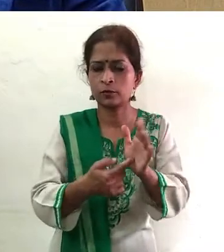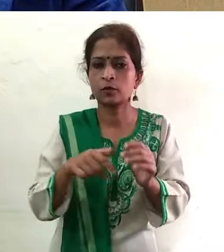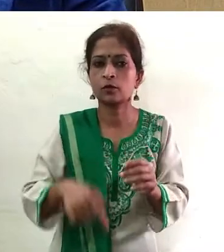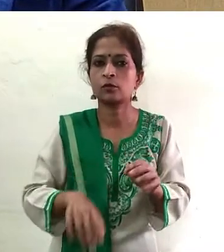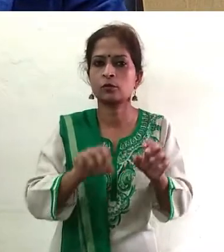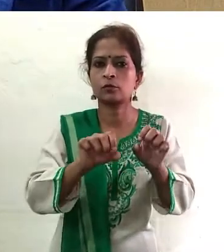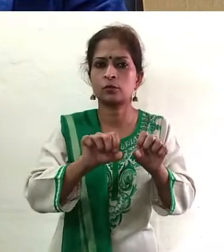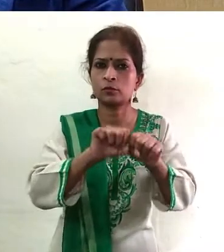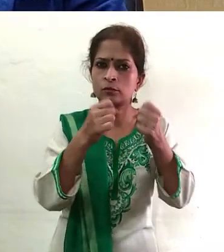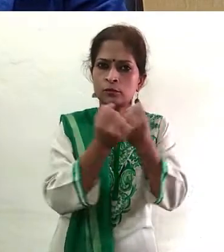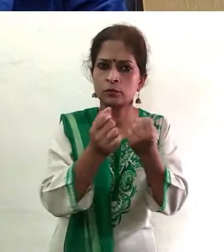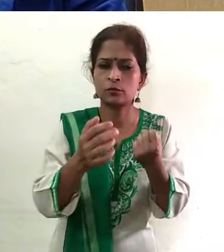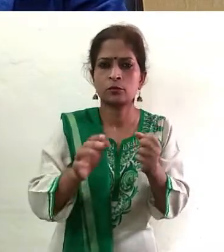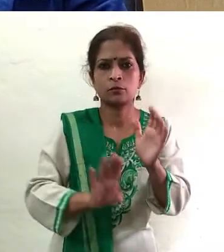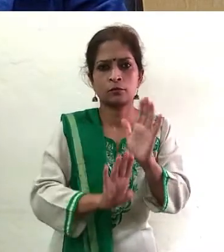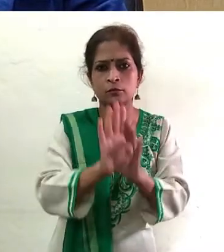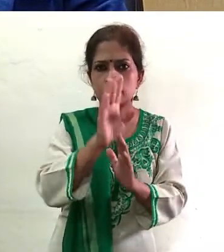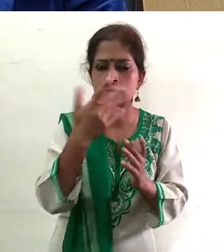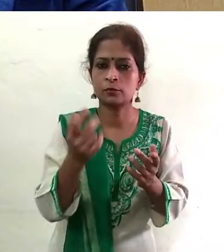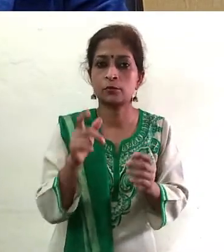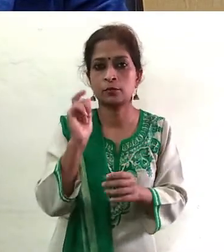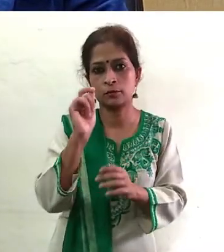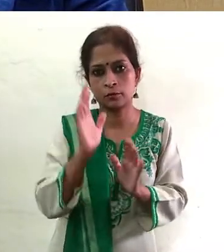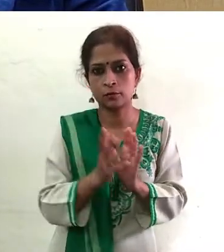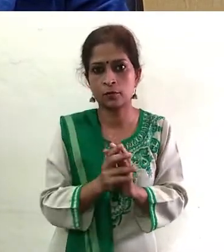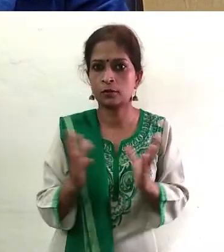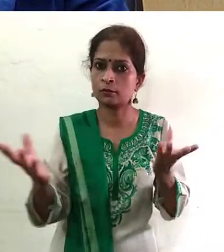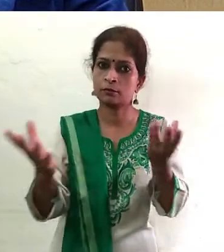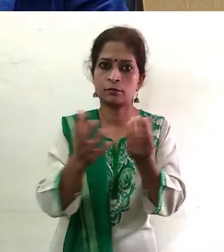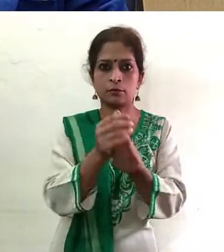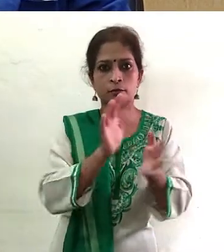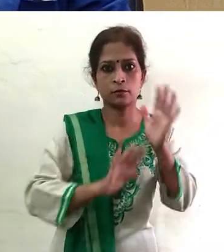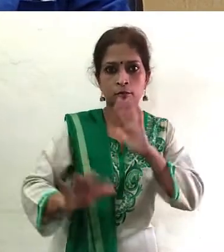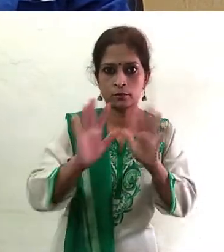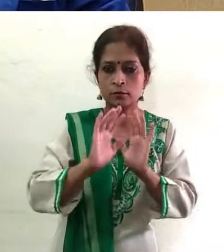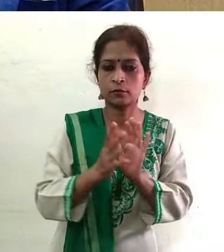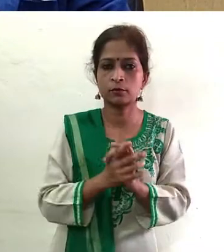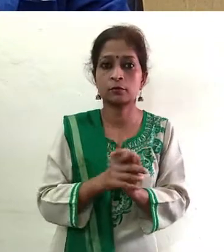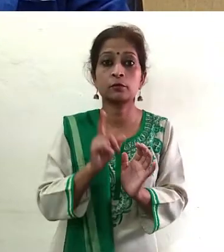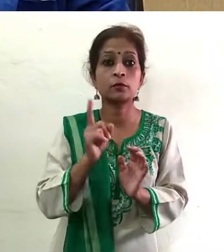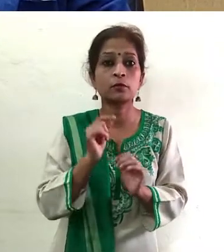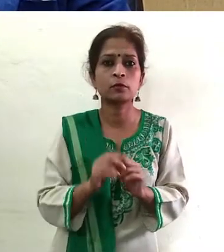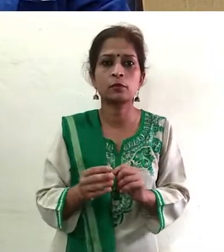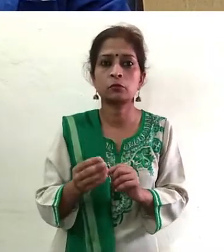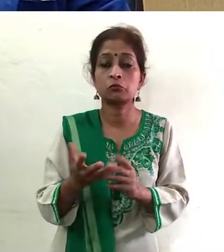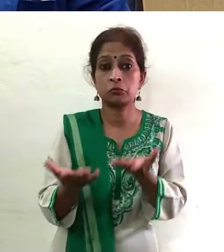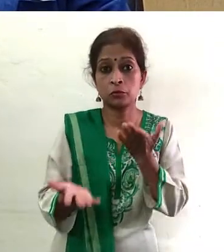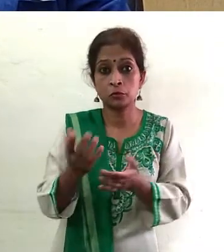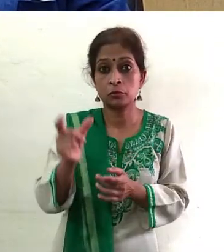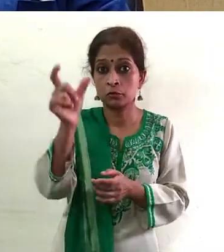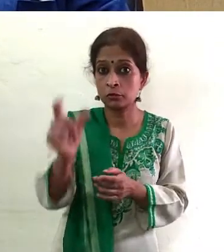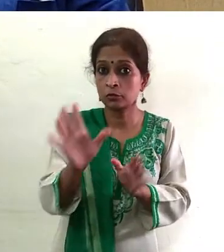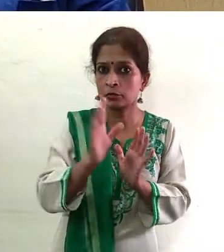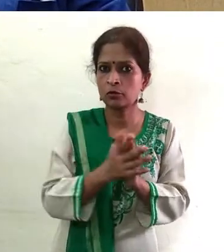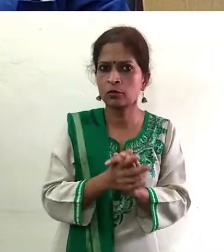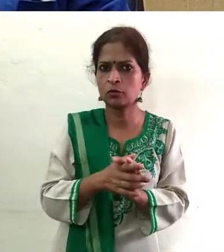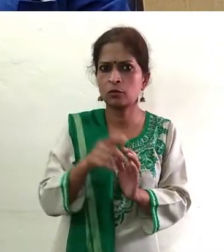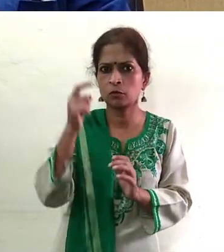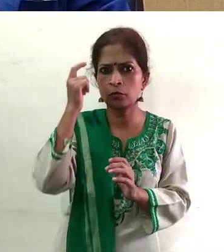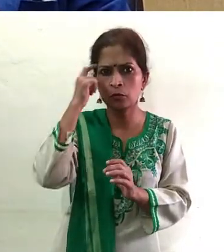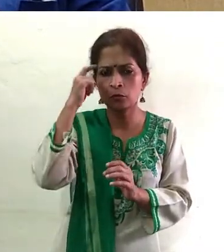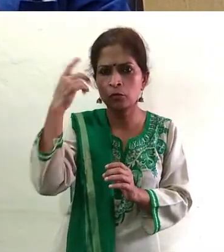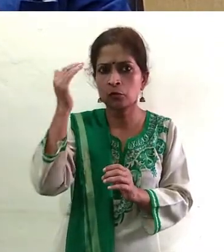के लिए कार्य करते रहे हैं यानी कि वह हमारी नजर में हीरो हैं पर कोई तो ऐसा होगा जिसने अपनी कुटिल बुद्धि का इस्तेमाल